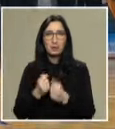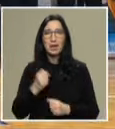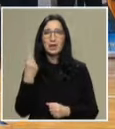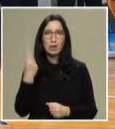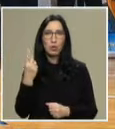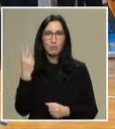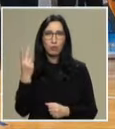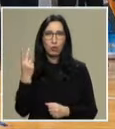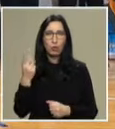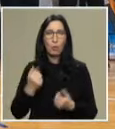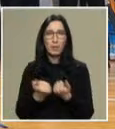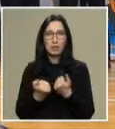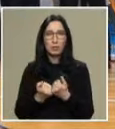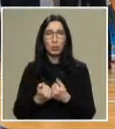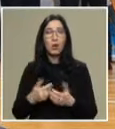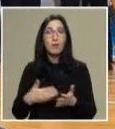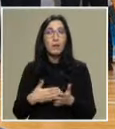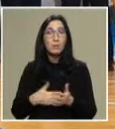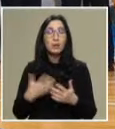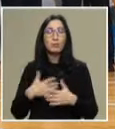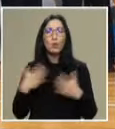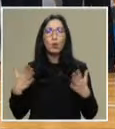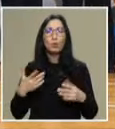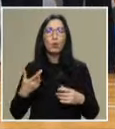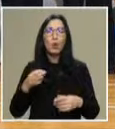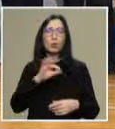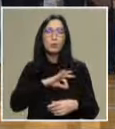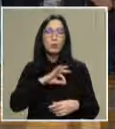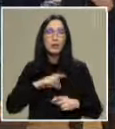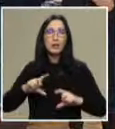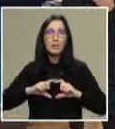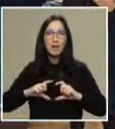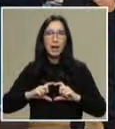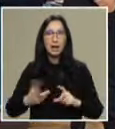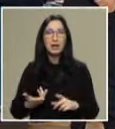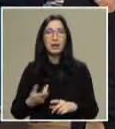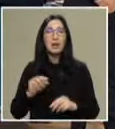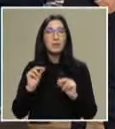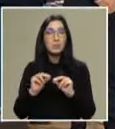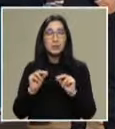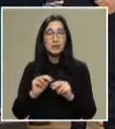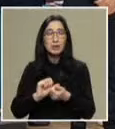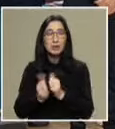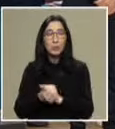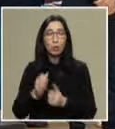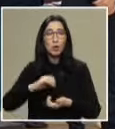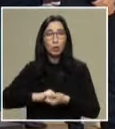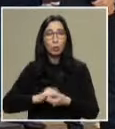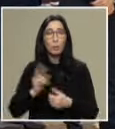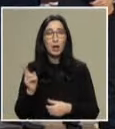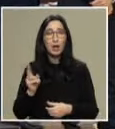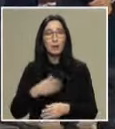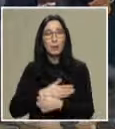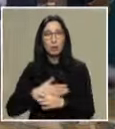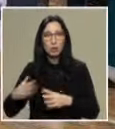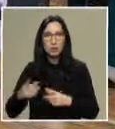второ. Въпреки многото завоювани медали на републиканското първенство, възпитаниците на спортен клуб Калагия продължават